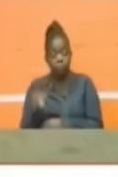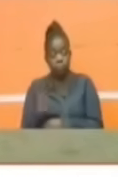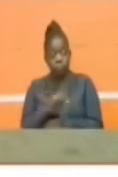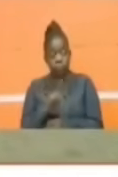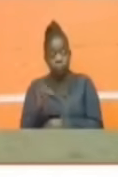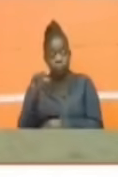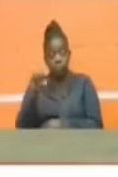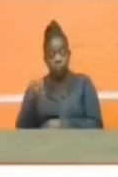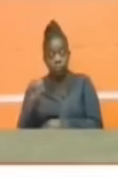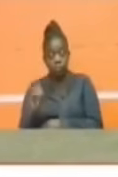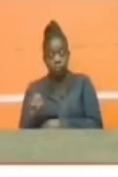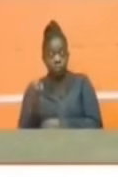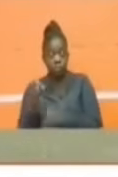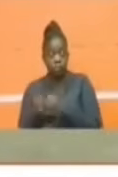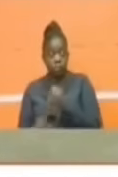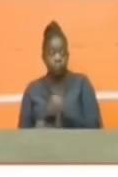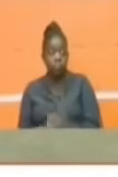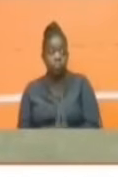uwe demu emu